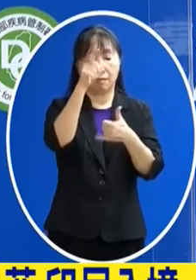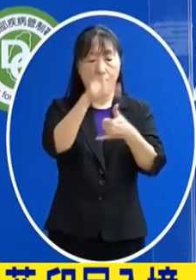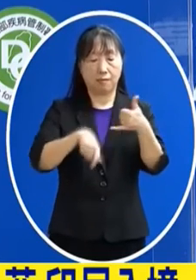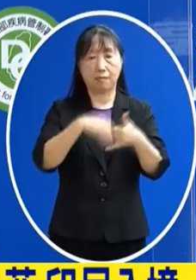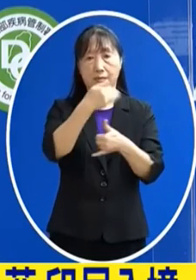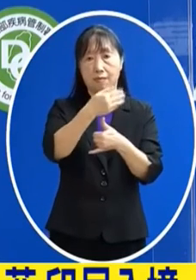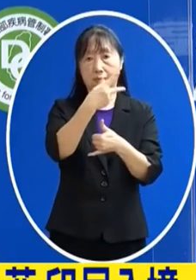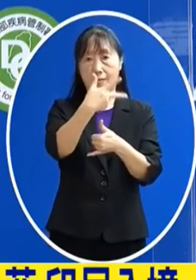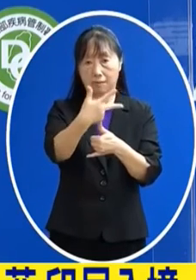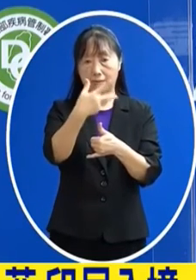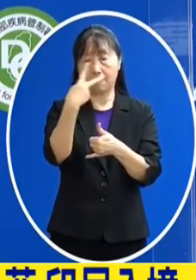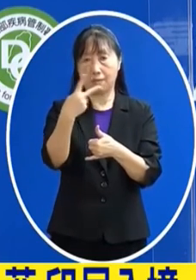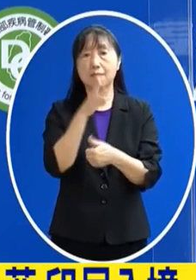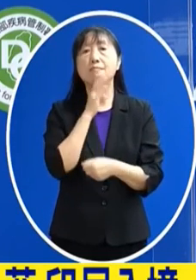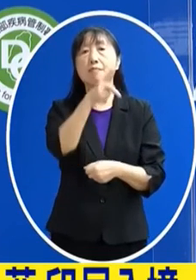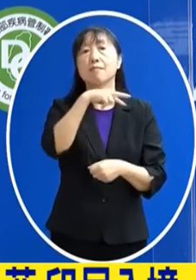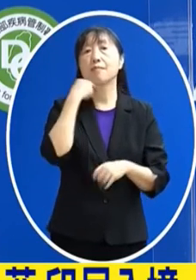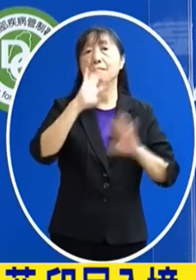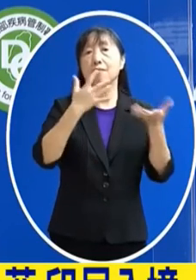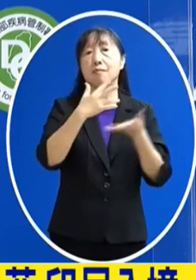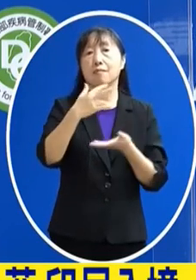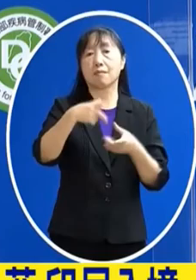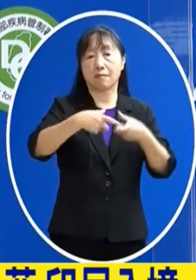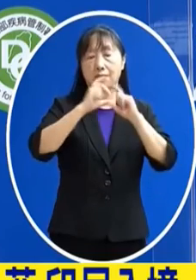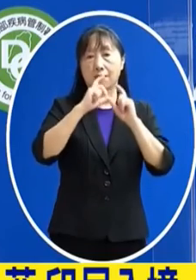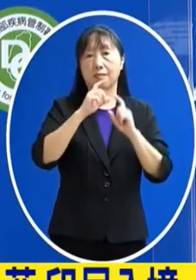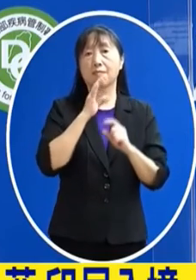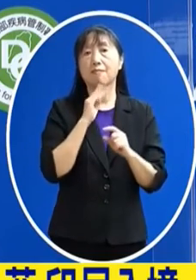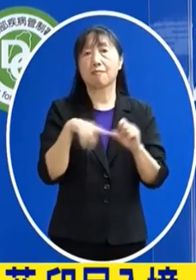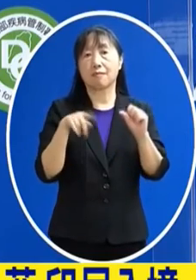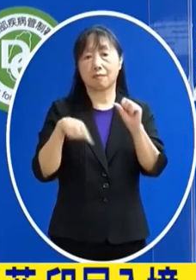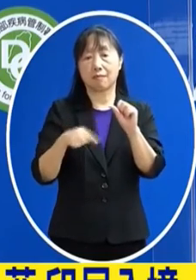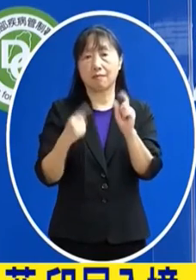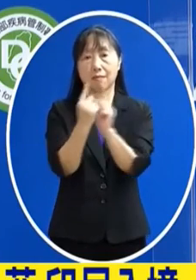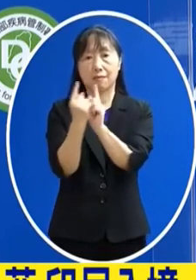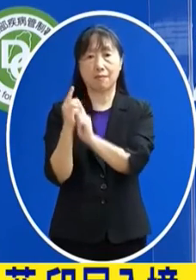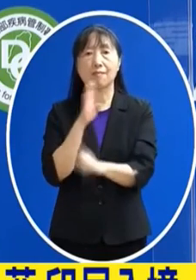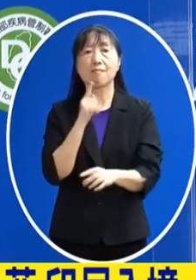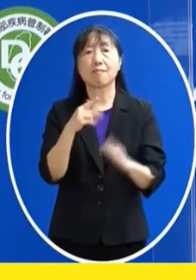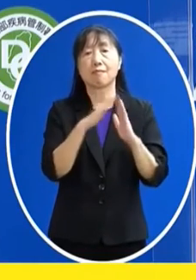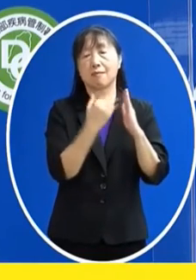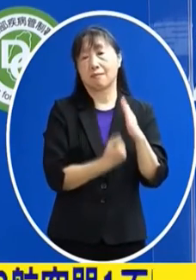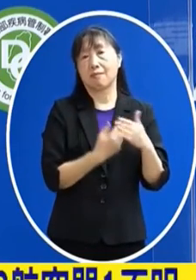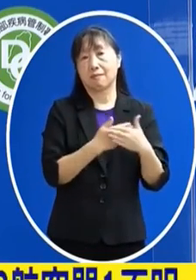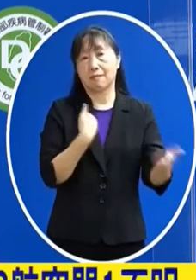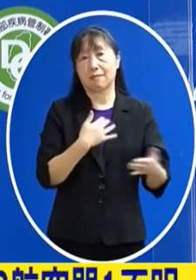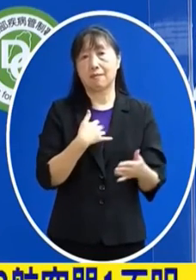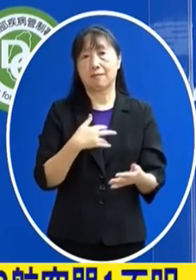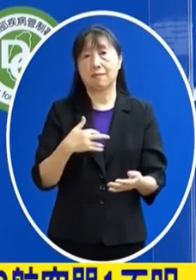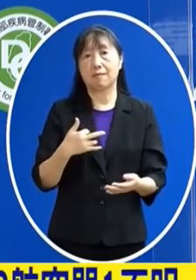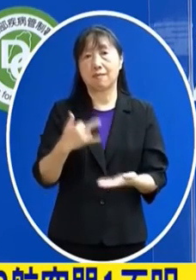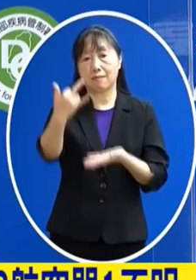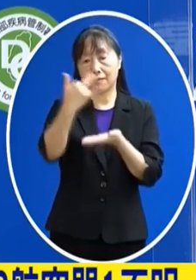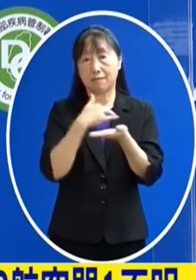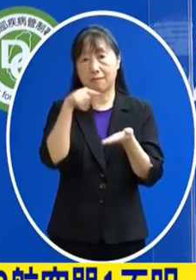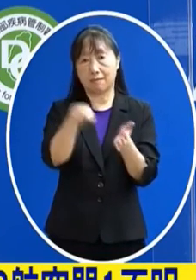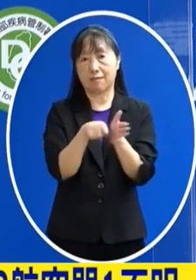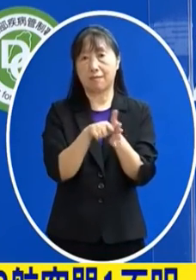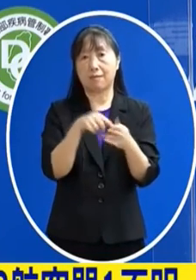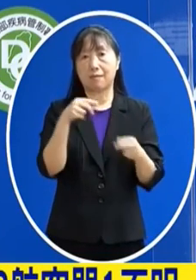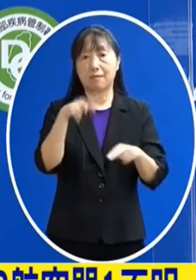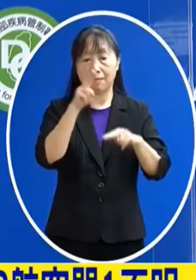他从英国回来的，他有五位哈列为居家隔离，因为他们在入境的时候的飞机上面的乘